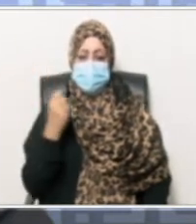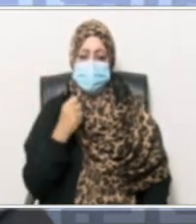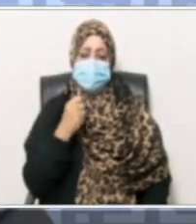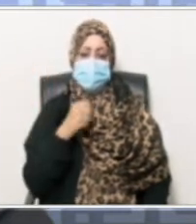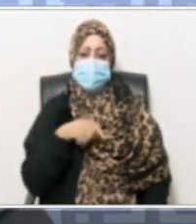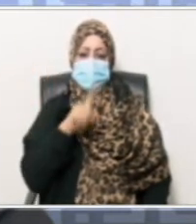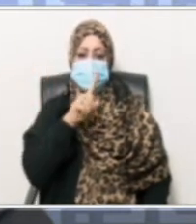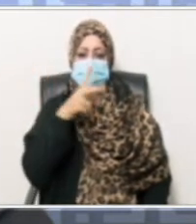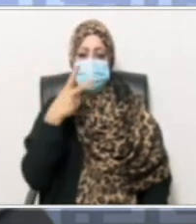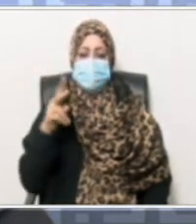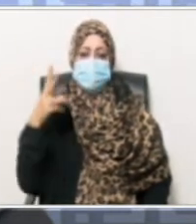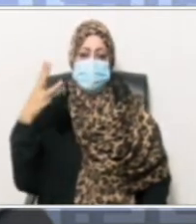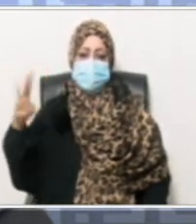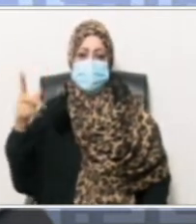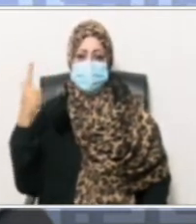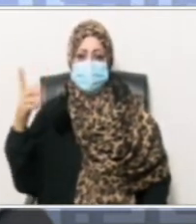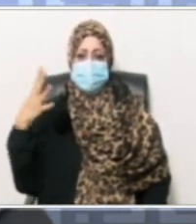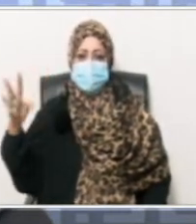021-33-47-402